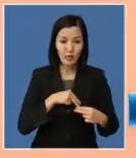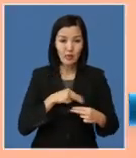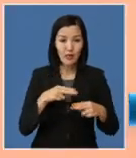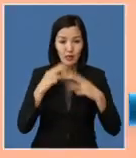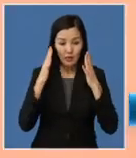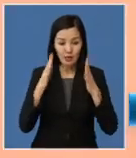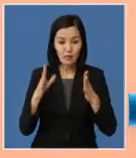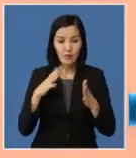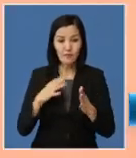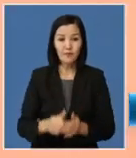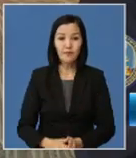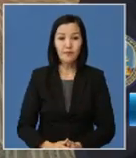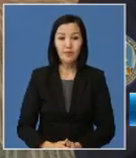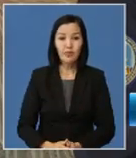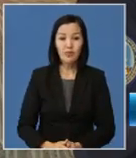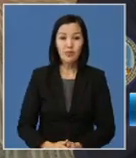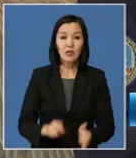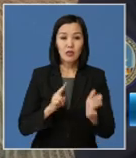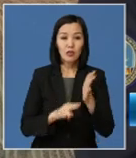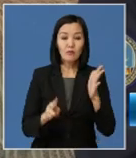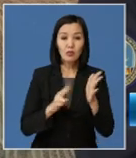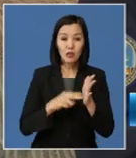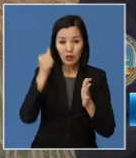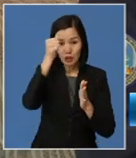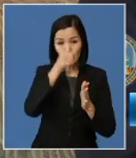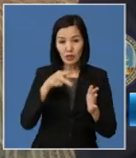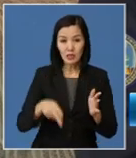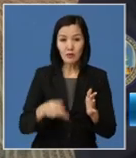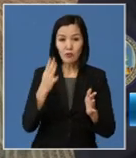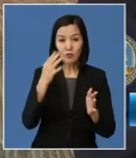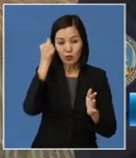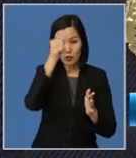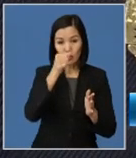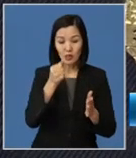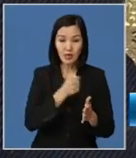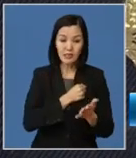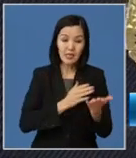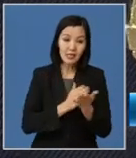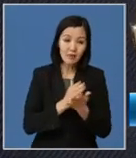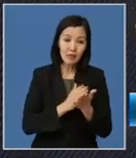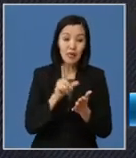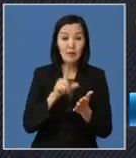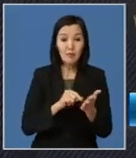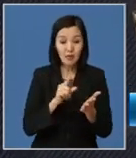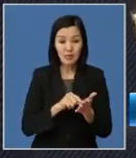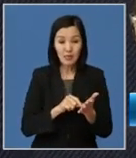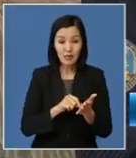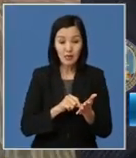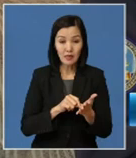елеусіз қалмады дейді. 77 жылдан бастап 2004-ке әскери қызметте болдым. Зейнетке шыққаны бері